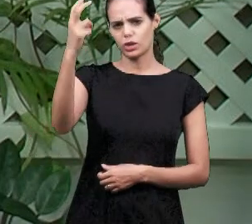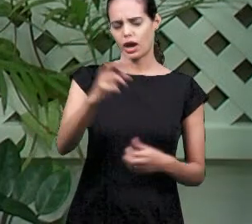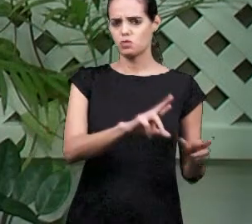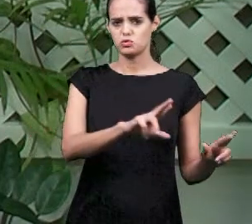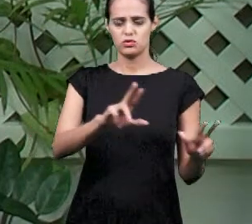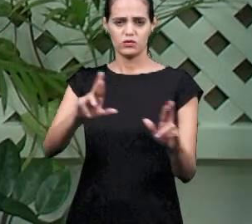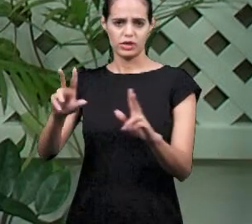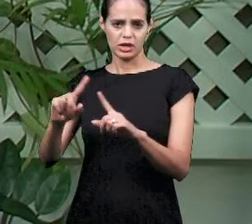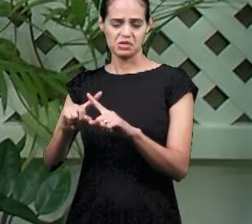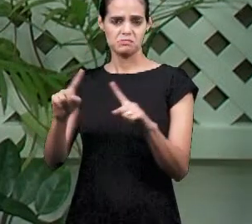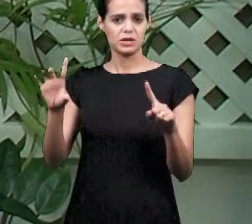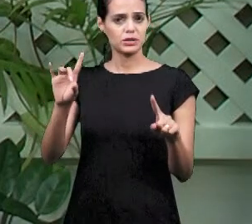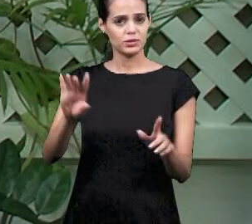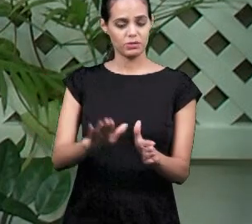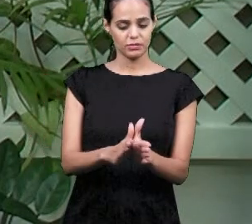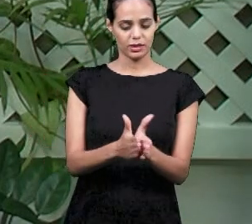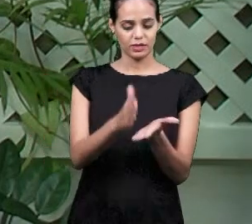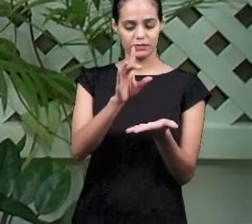la dernière